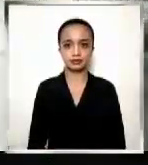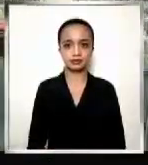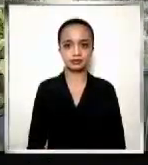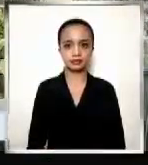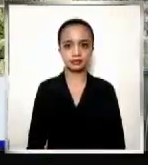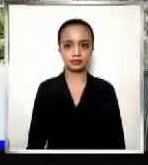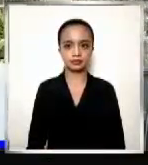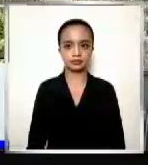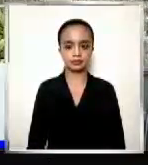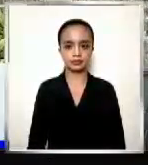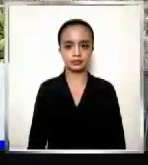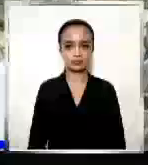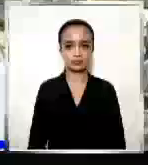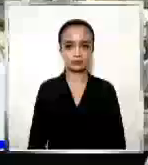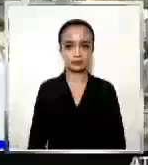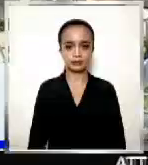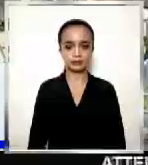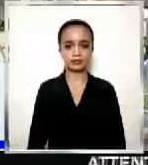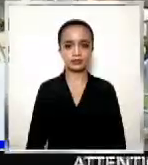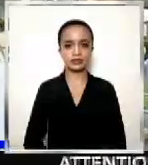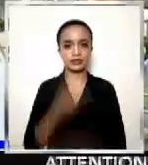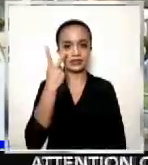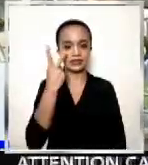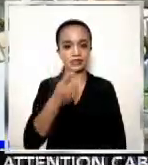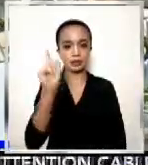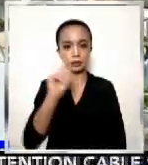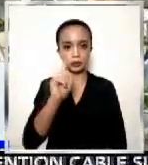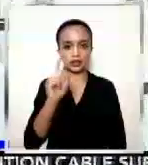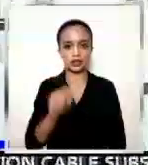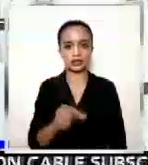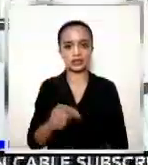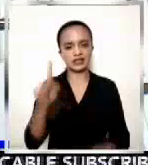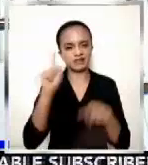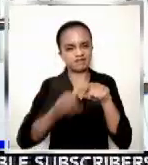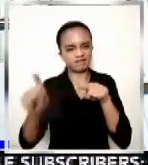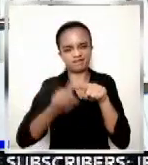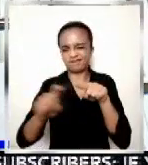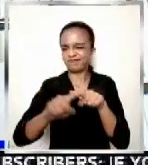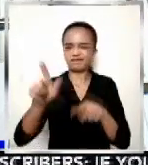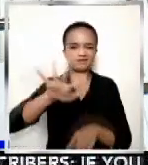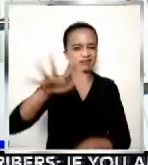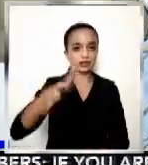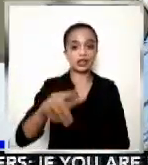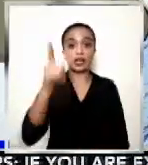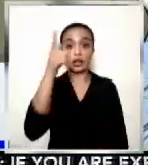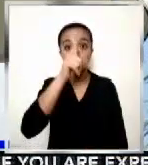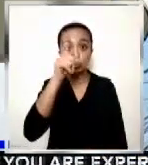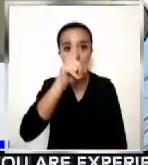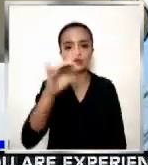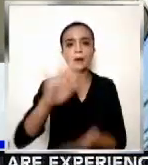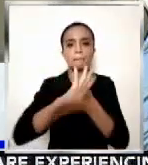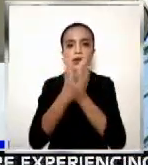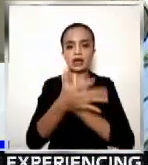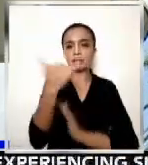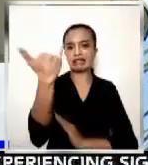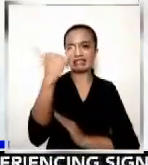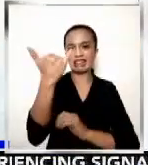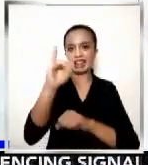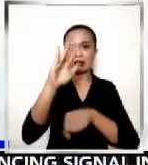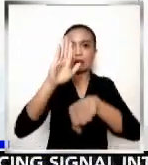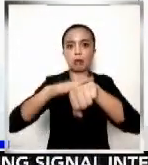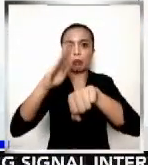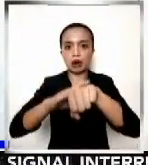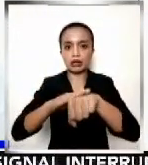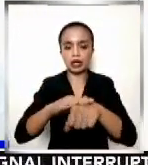Sa sobrang nipis ng supply ng kuryente, posibleng yellow alert na ang Luzon mula sa susunod na linggo hanggang katapusan ng Agosto.